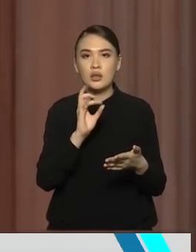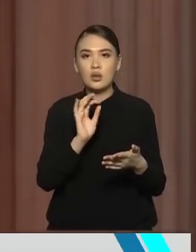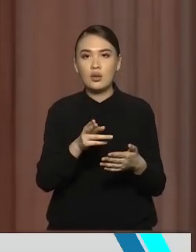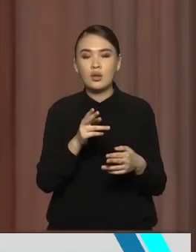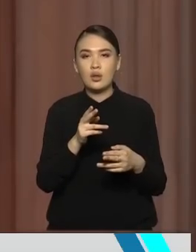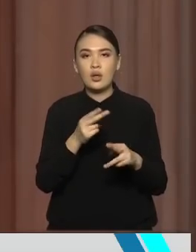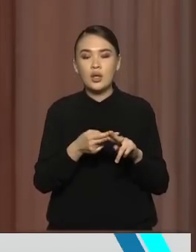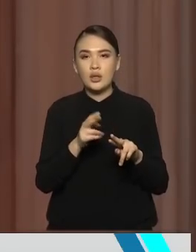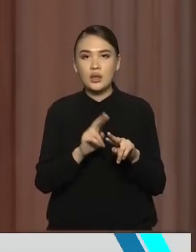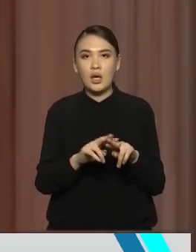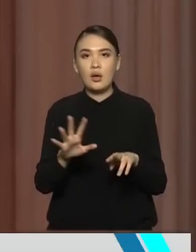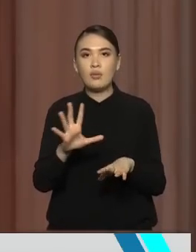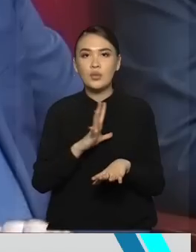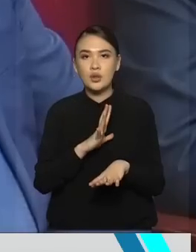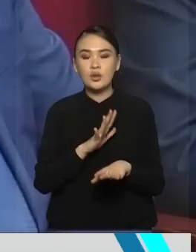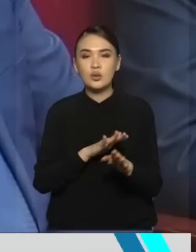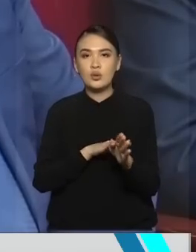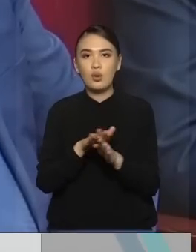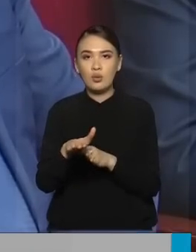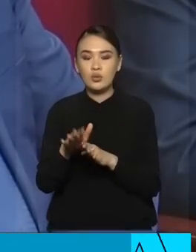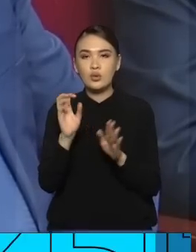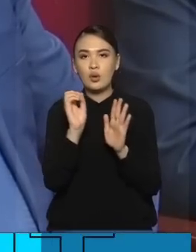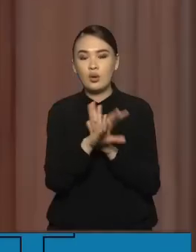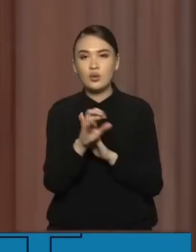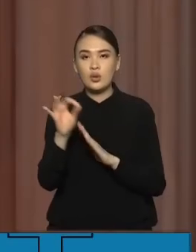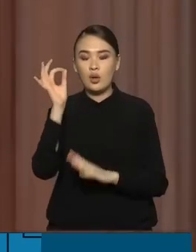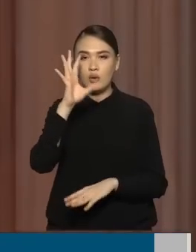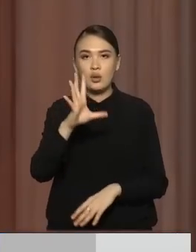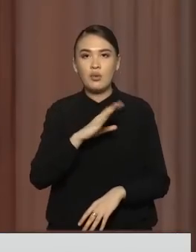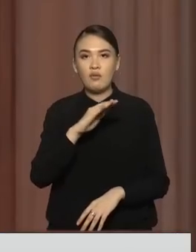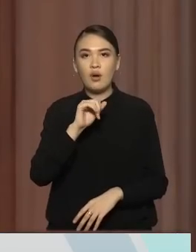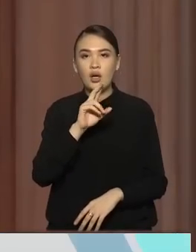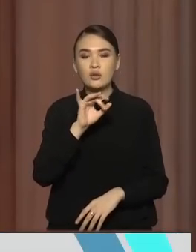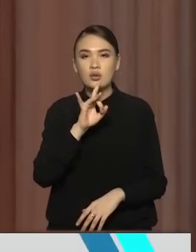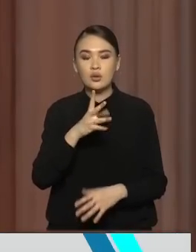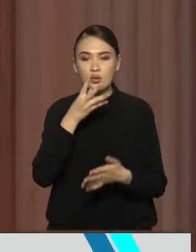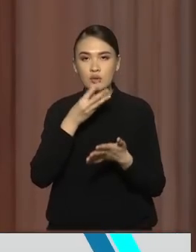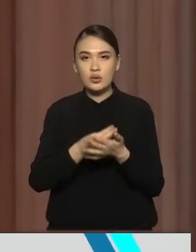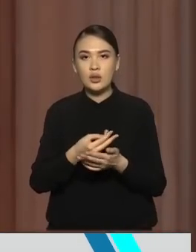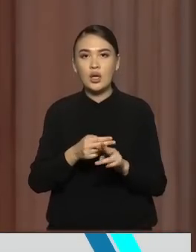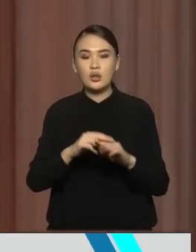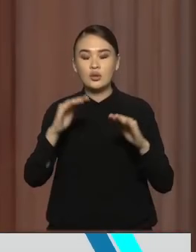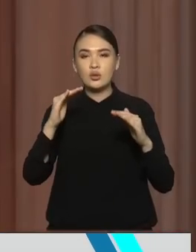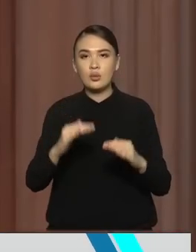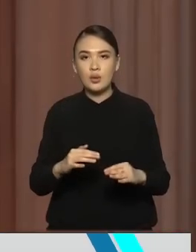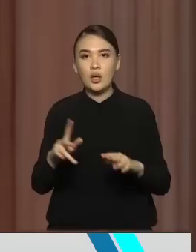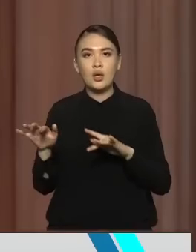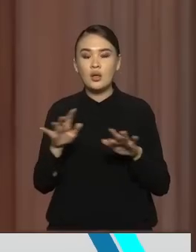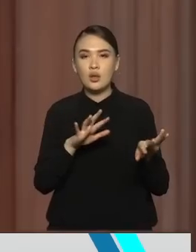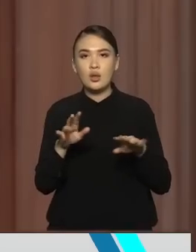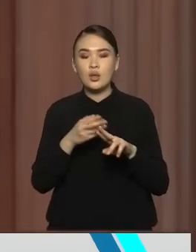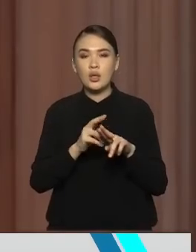продукции. Нарықты отандық өніммен толтыру олардың өндірістік факторларының өзіндік құнын төмендету мәселесіне